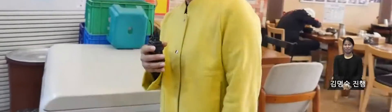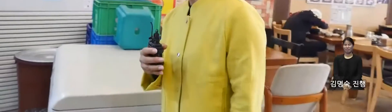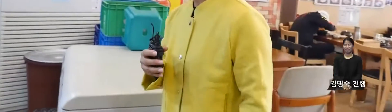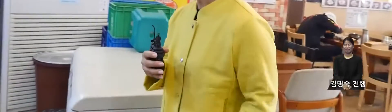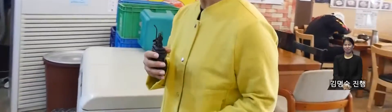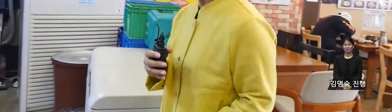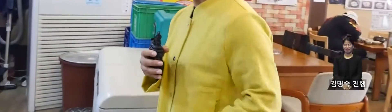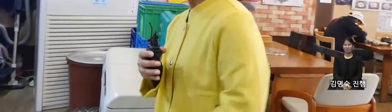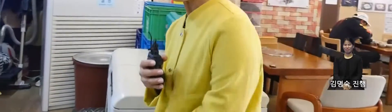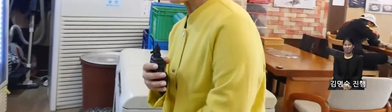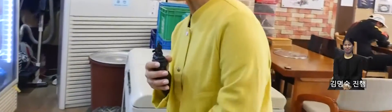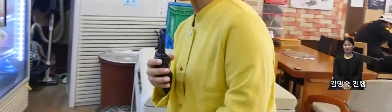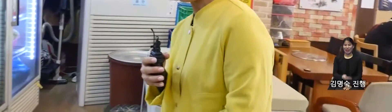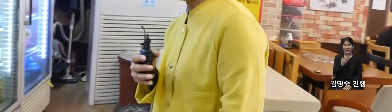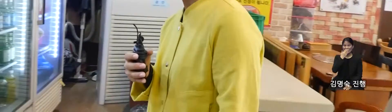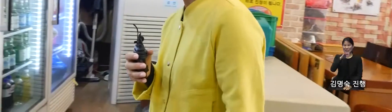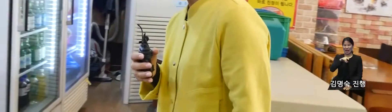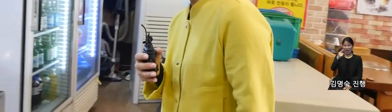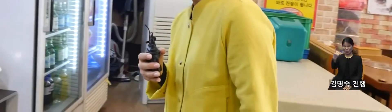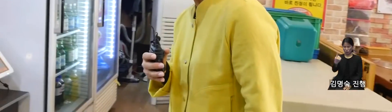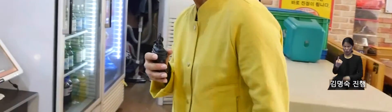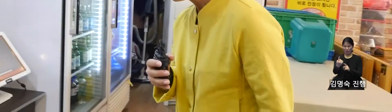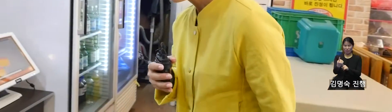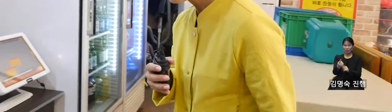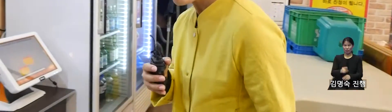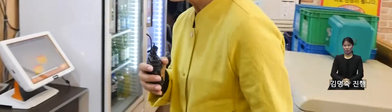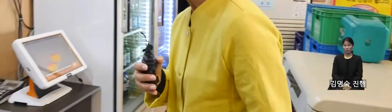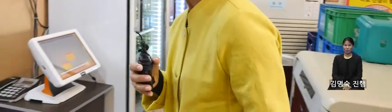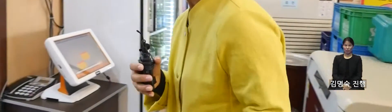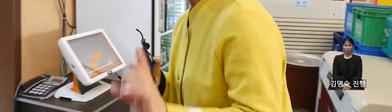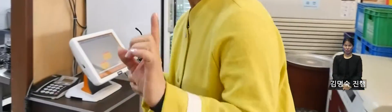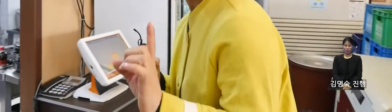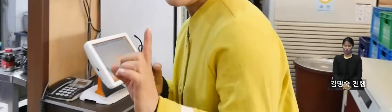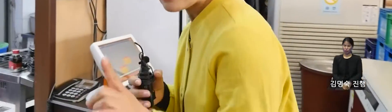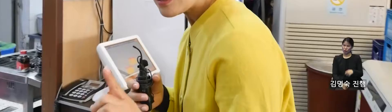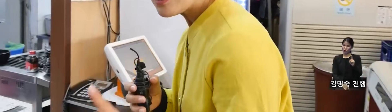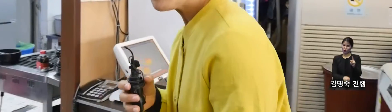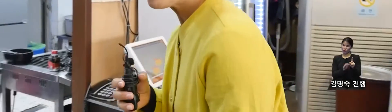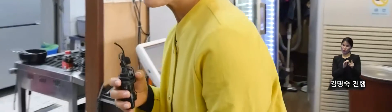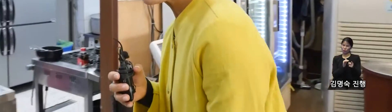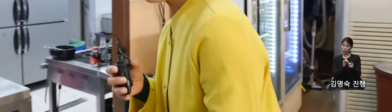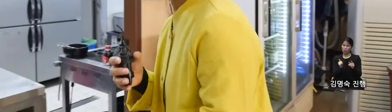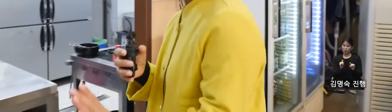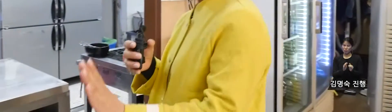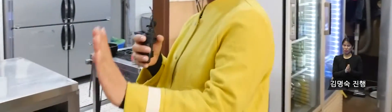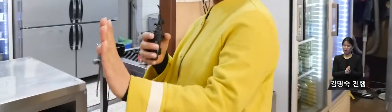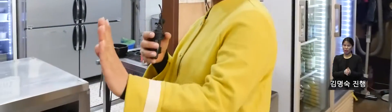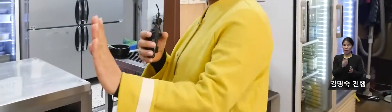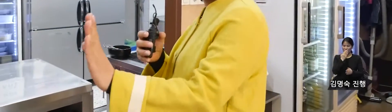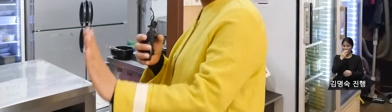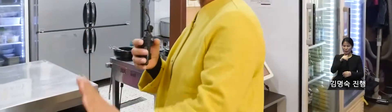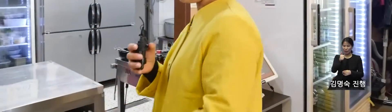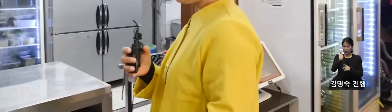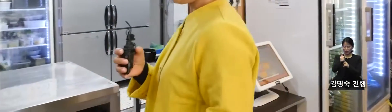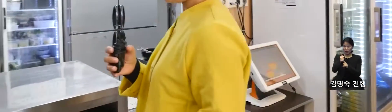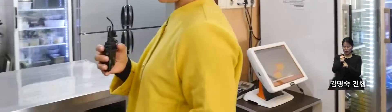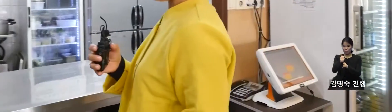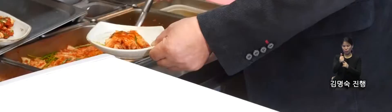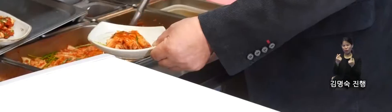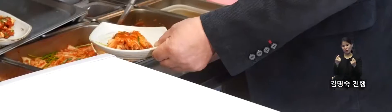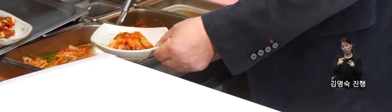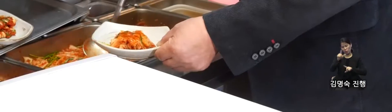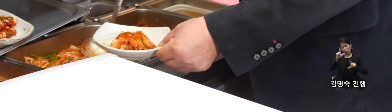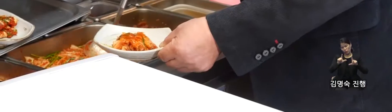아, 지금 제가 식당 안으로 들어왔습니다. 저분이 사장님인 것 같아요. 이 뒤에서 풍기는